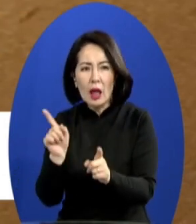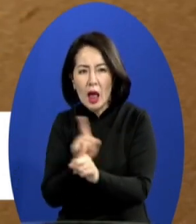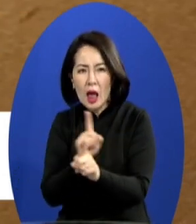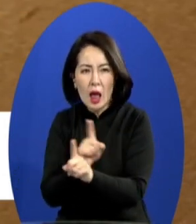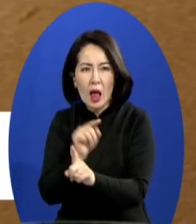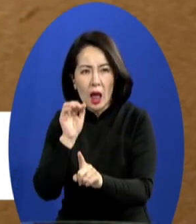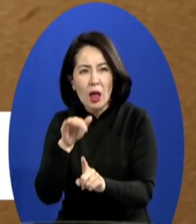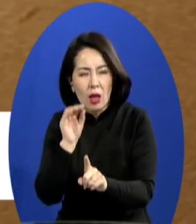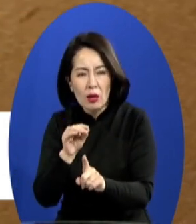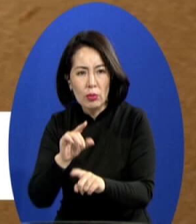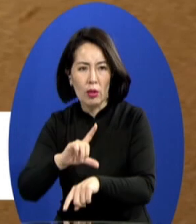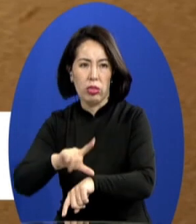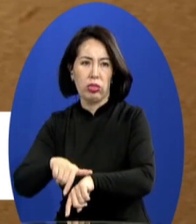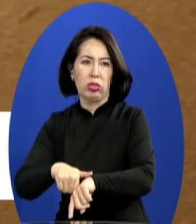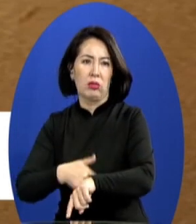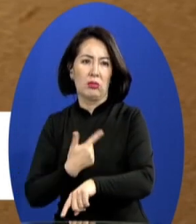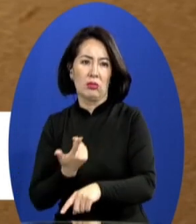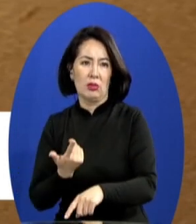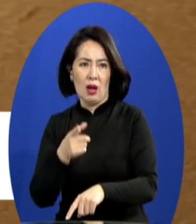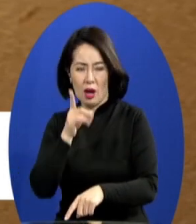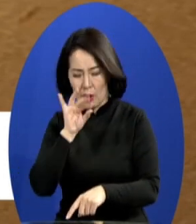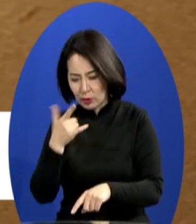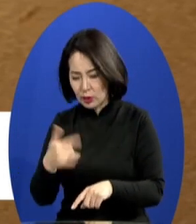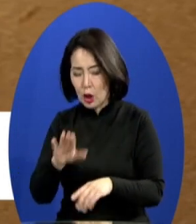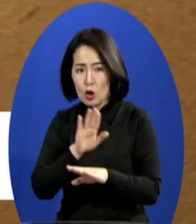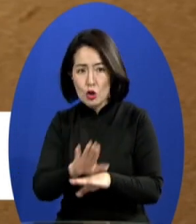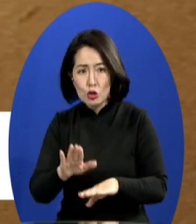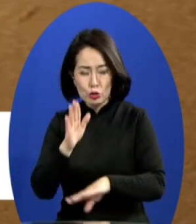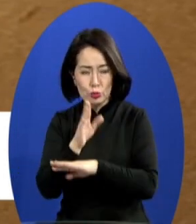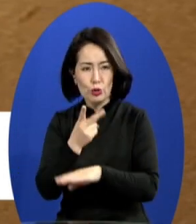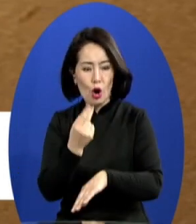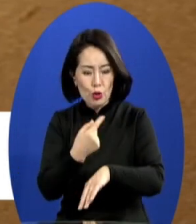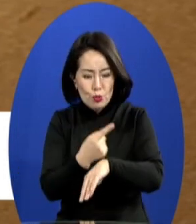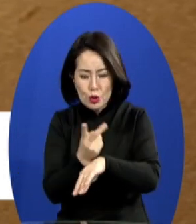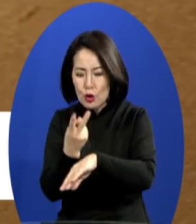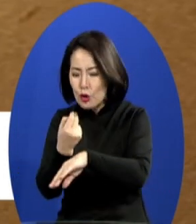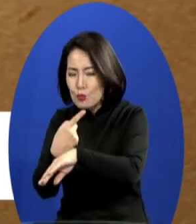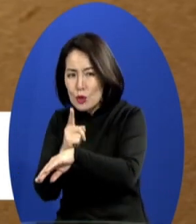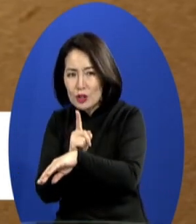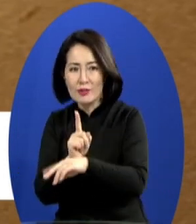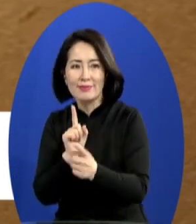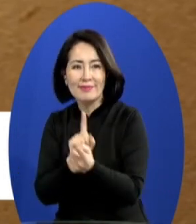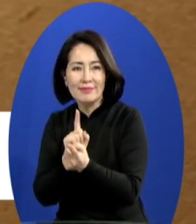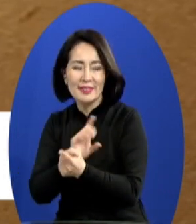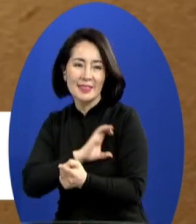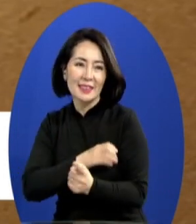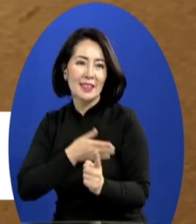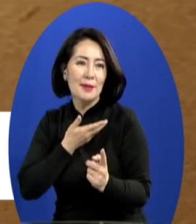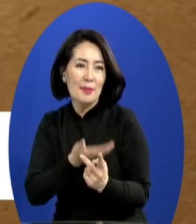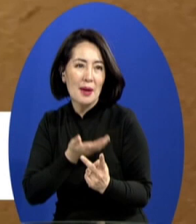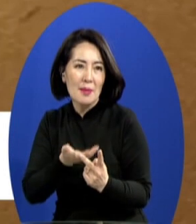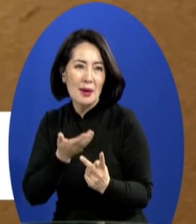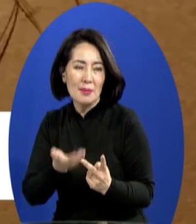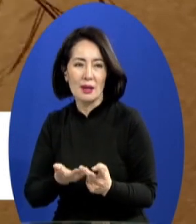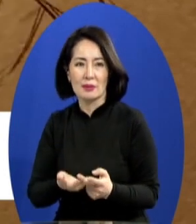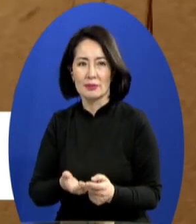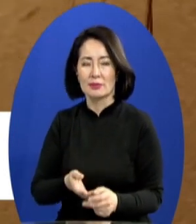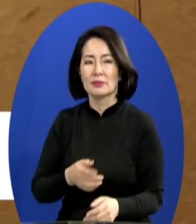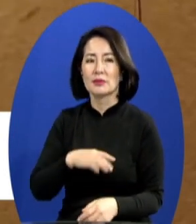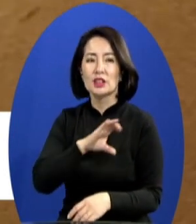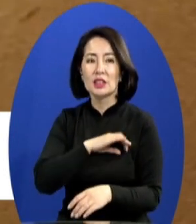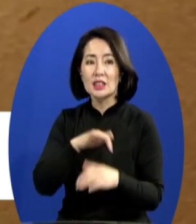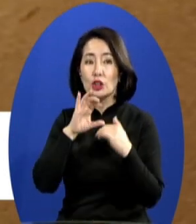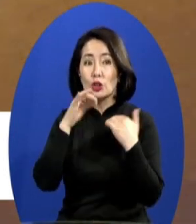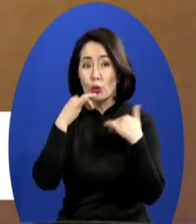гүйсэнч хожимдсан байх аюултай. Тиймээс үр хүүхдэд өдөр бүр чанартай 20 минутыг сэтгэлээсээ зориулж байхыг сэтгэл судлаачид зөвлөж